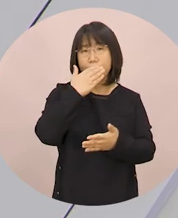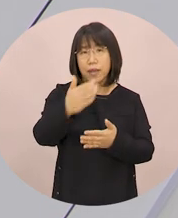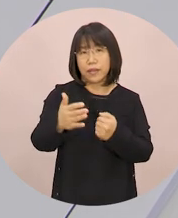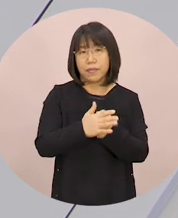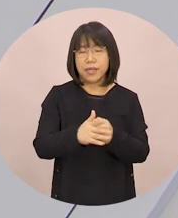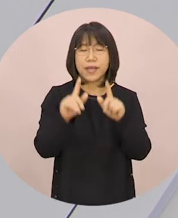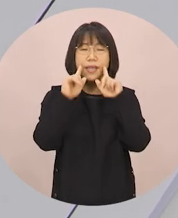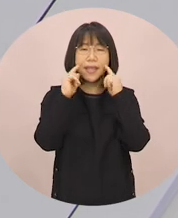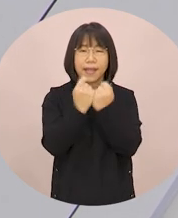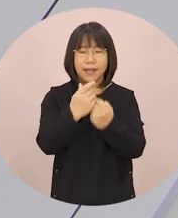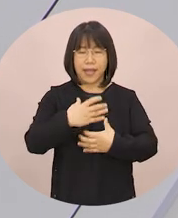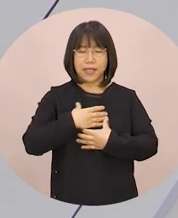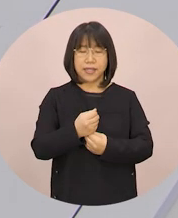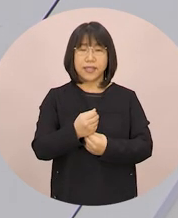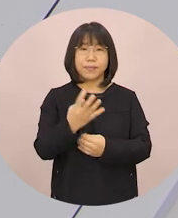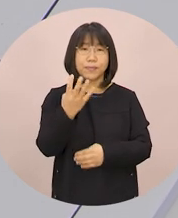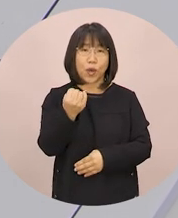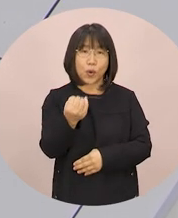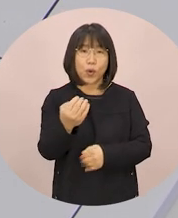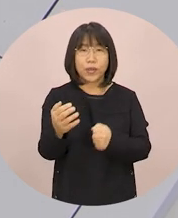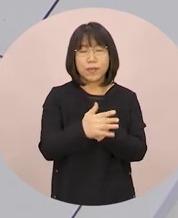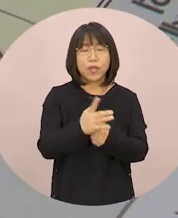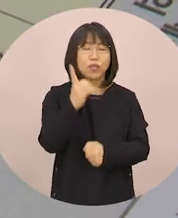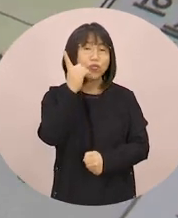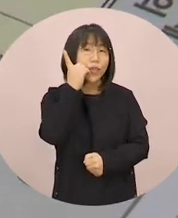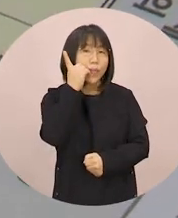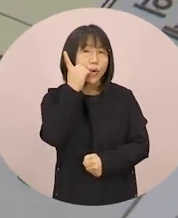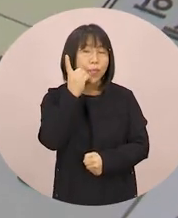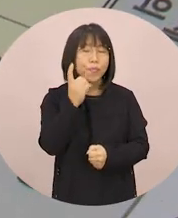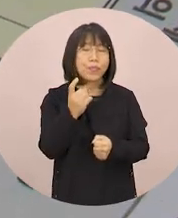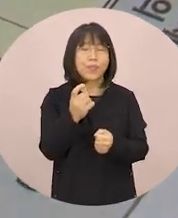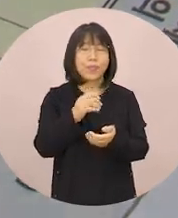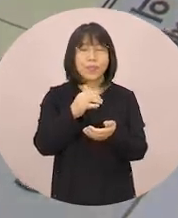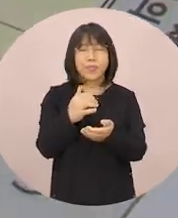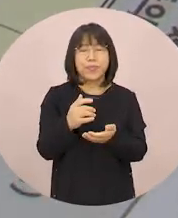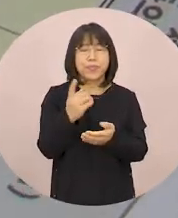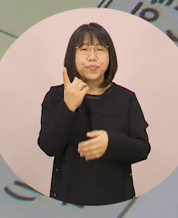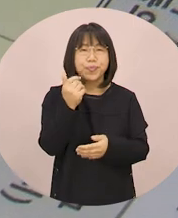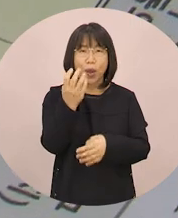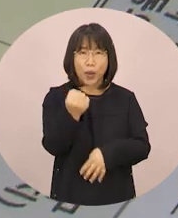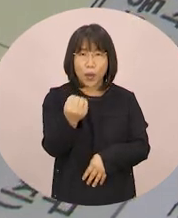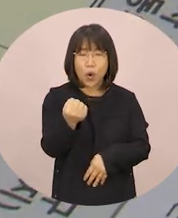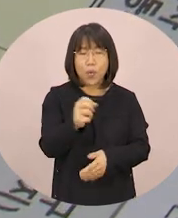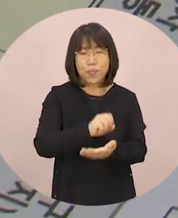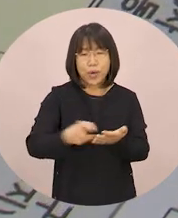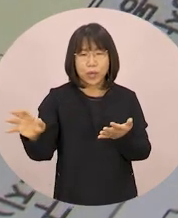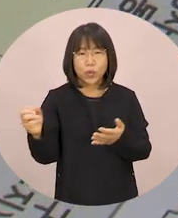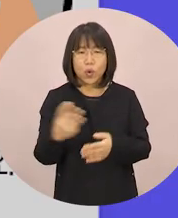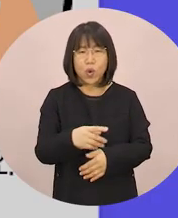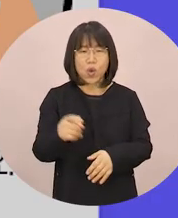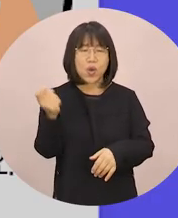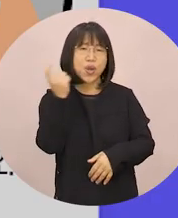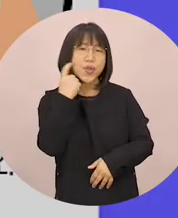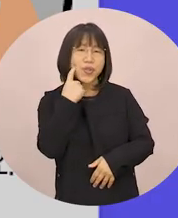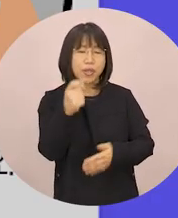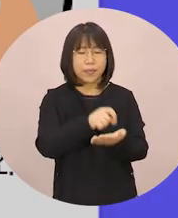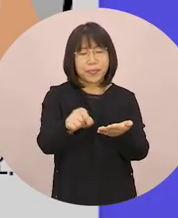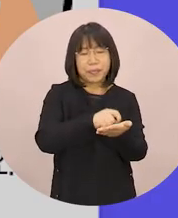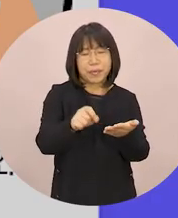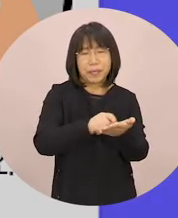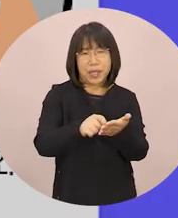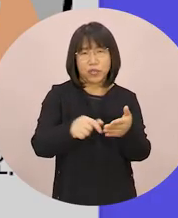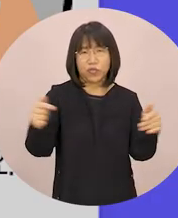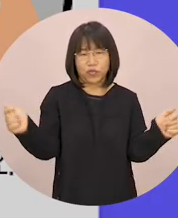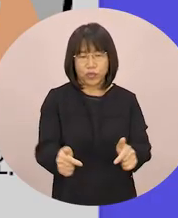수 있습니다. 개인 안심번호 활용으로 휴대전화번호 유출 및 오남용을 차단할 수 있고 이용자의 허위